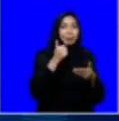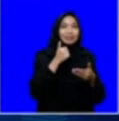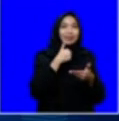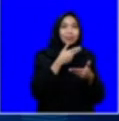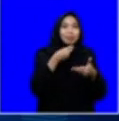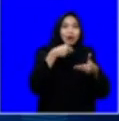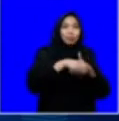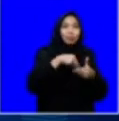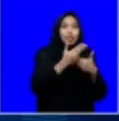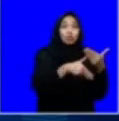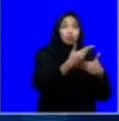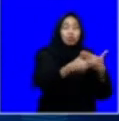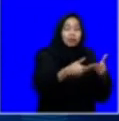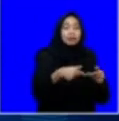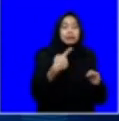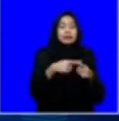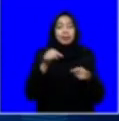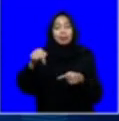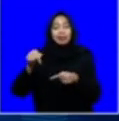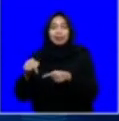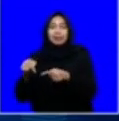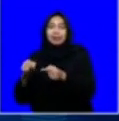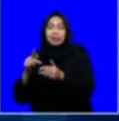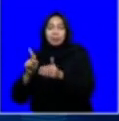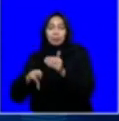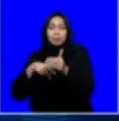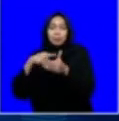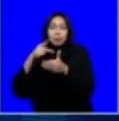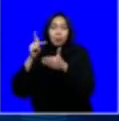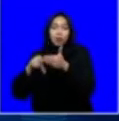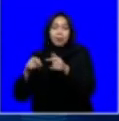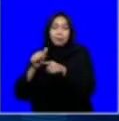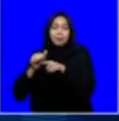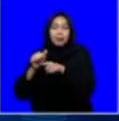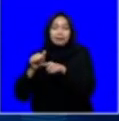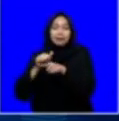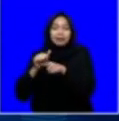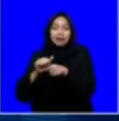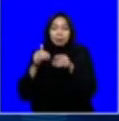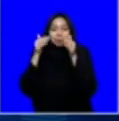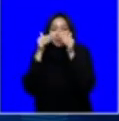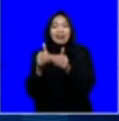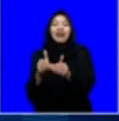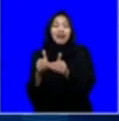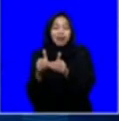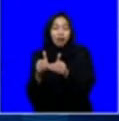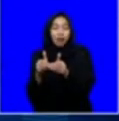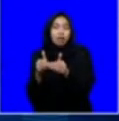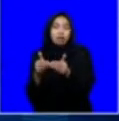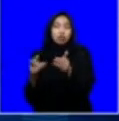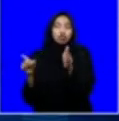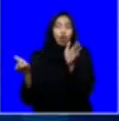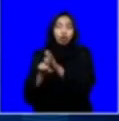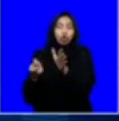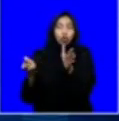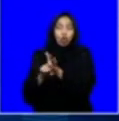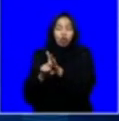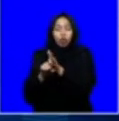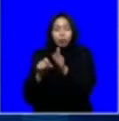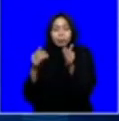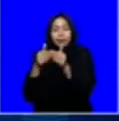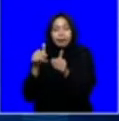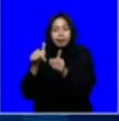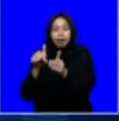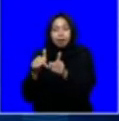adalah misalnya masuk ke dalam suatu program pelatihan tertentu di bidang tertentu. Misalnya, kita memberikan beberapa contoh. Di